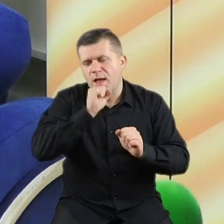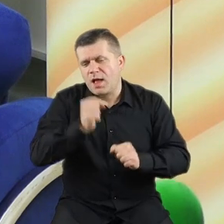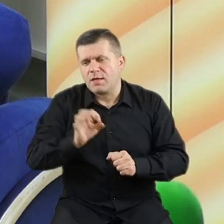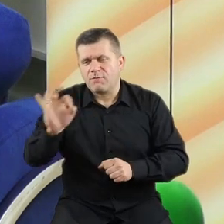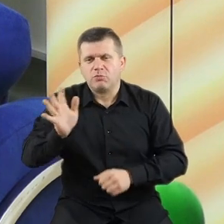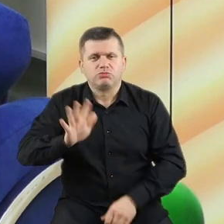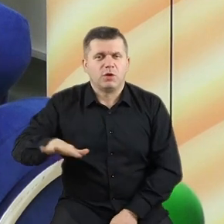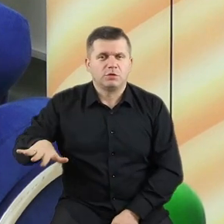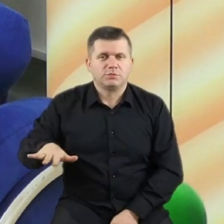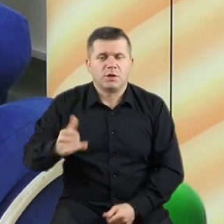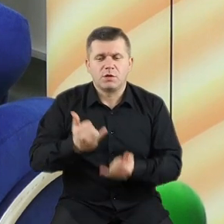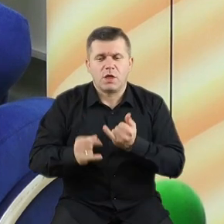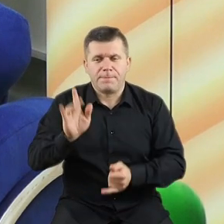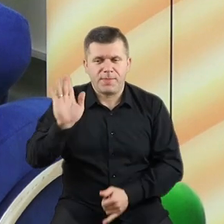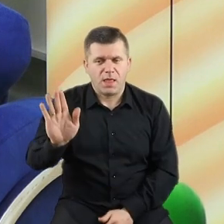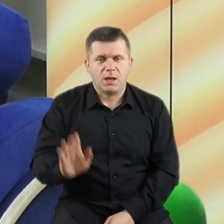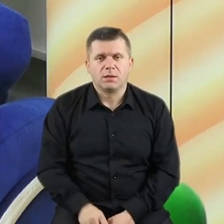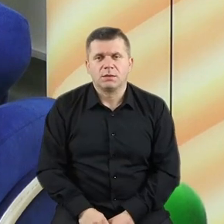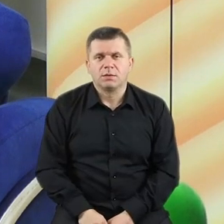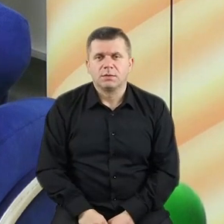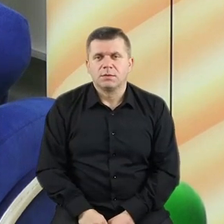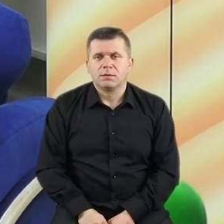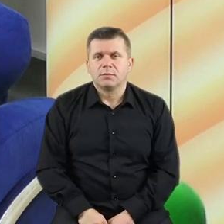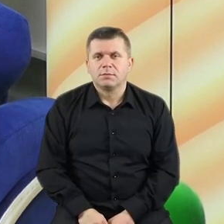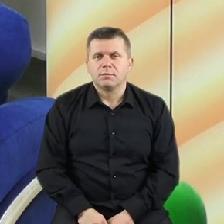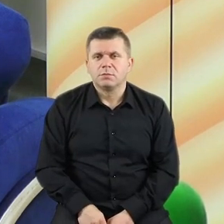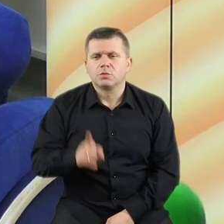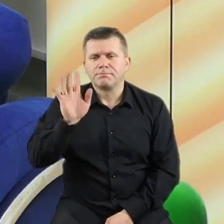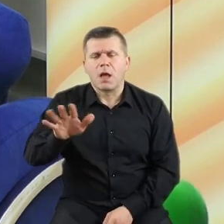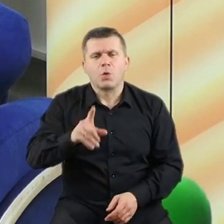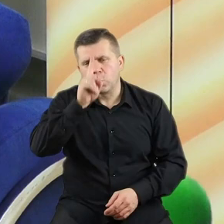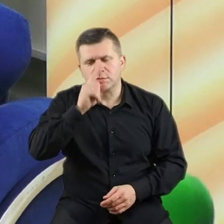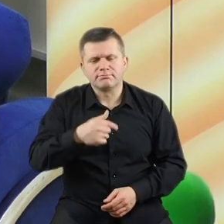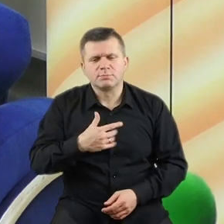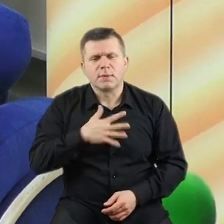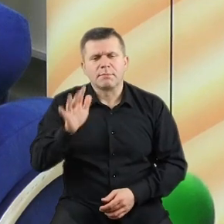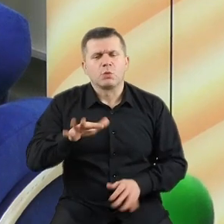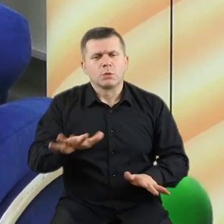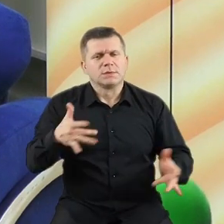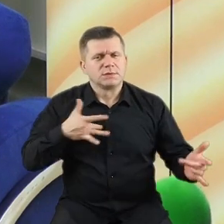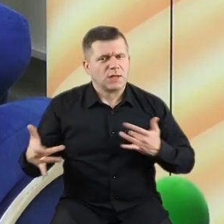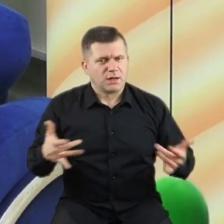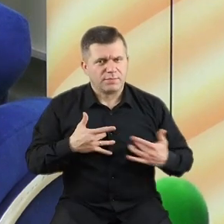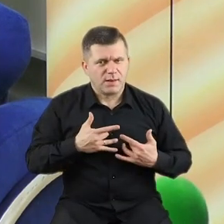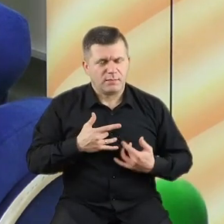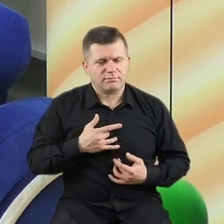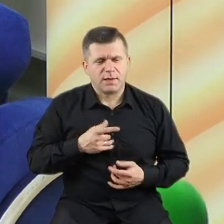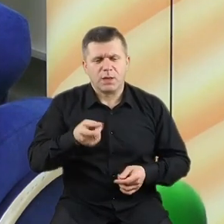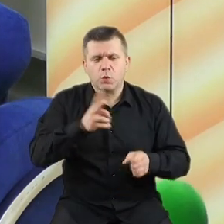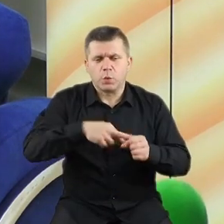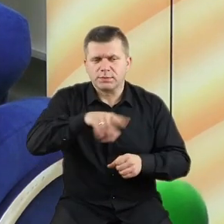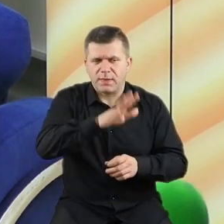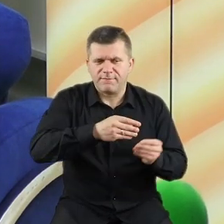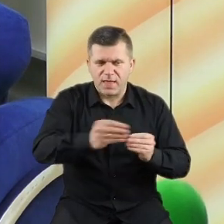swoimi dziećmi, jeżeli je mieli. To są niestety ludzie poranieni i oni jedni sobie bardziej z tego